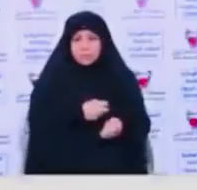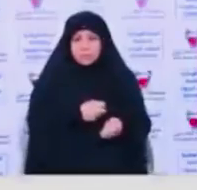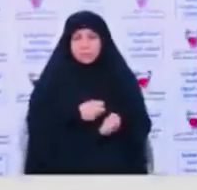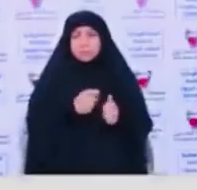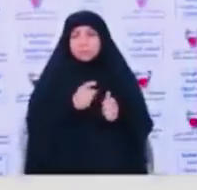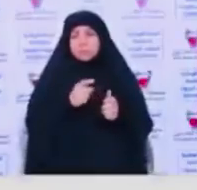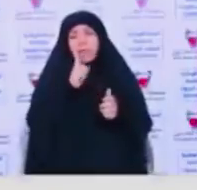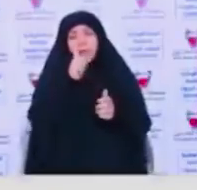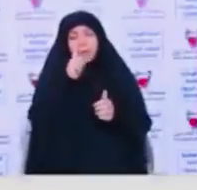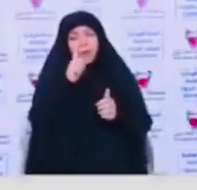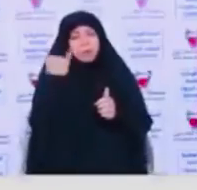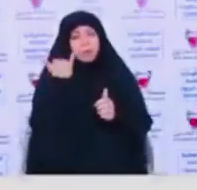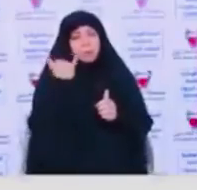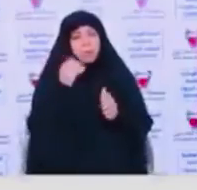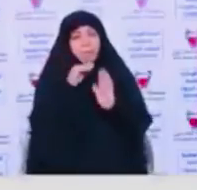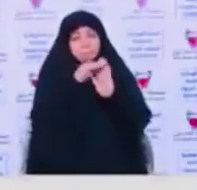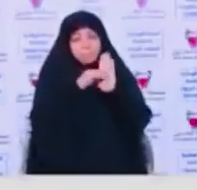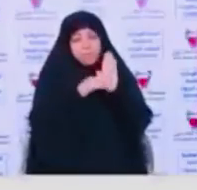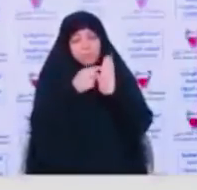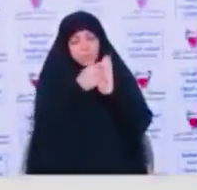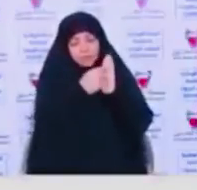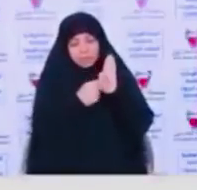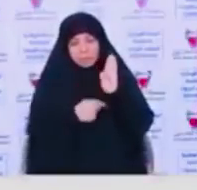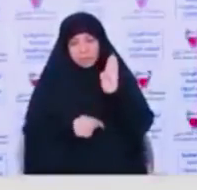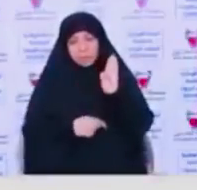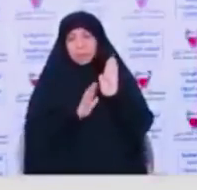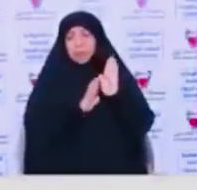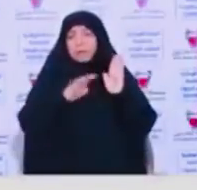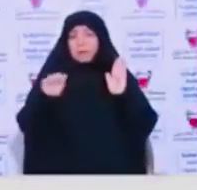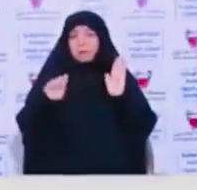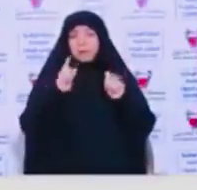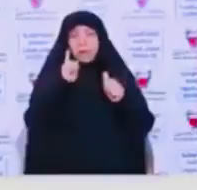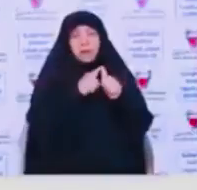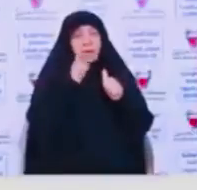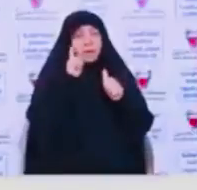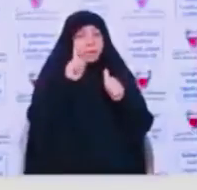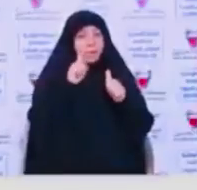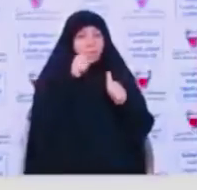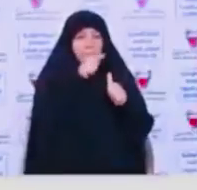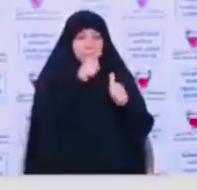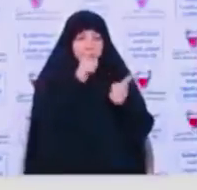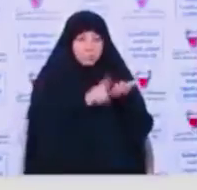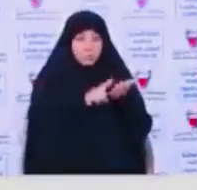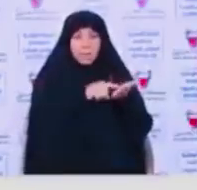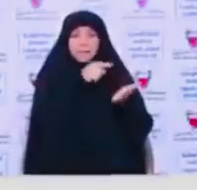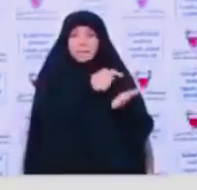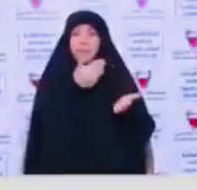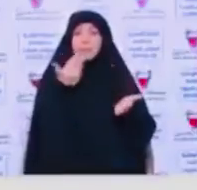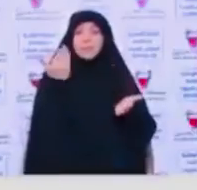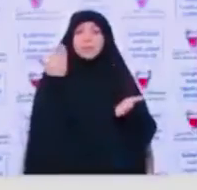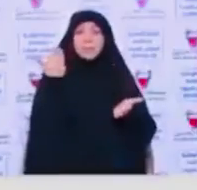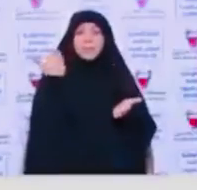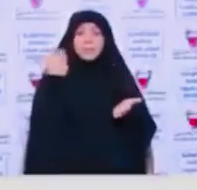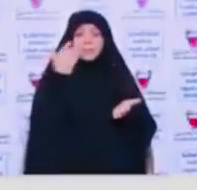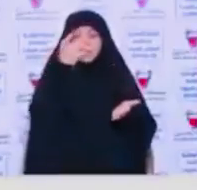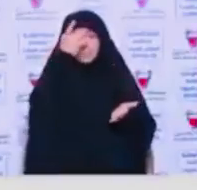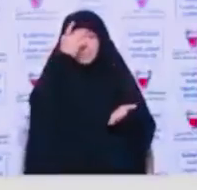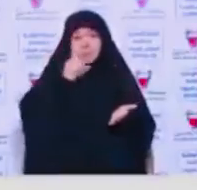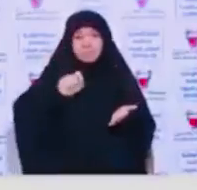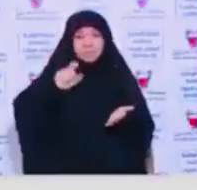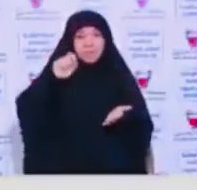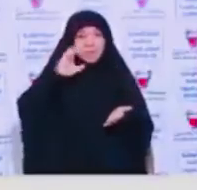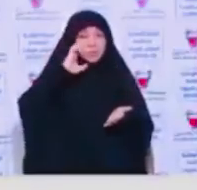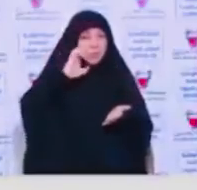البيانات والتأكد من صحة المتبرع. أول شيء نتأكد بأن فعلا أنت أصيب بفيروس الكورونا، لأن إحنا